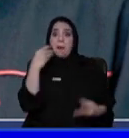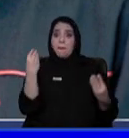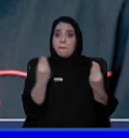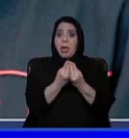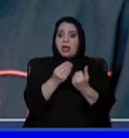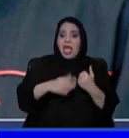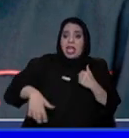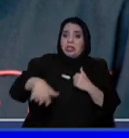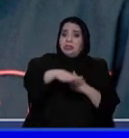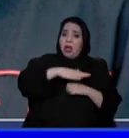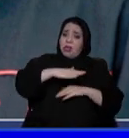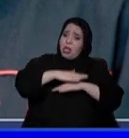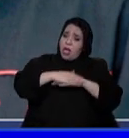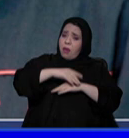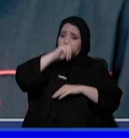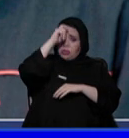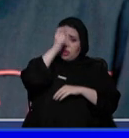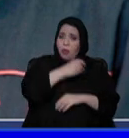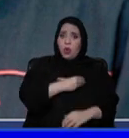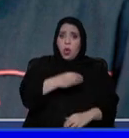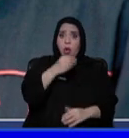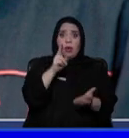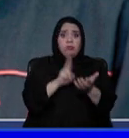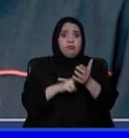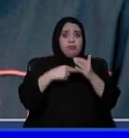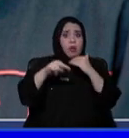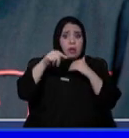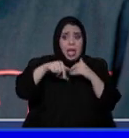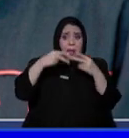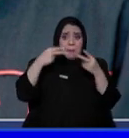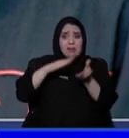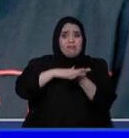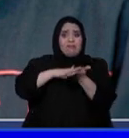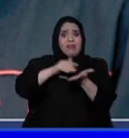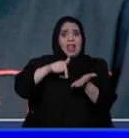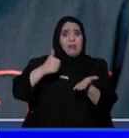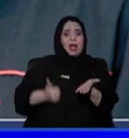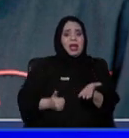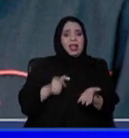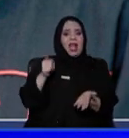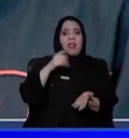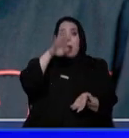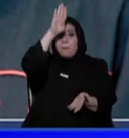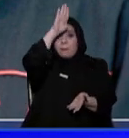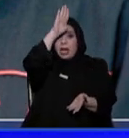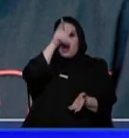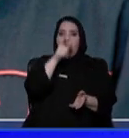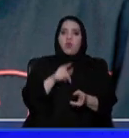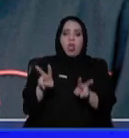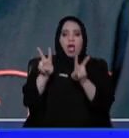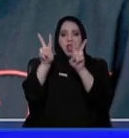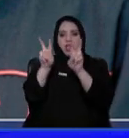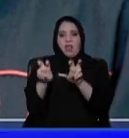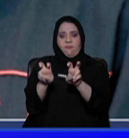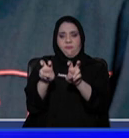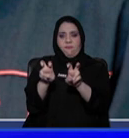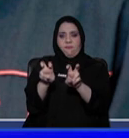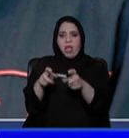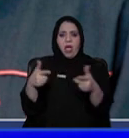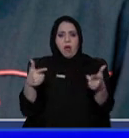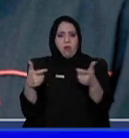جيرانها، وهذه رسالة من البحرين من جلالة الملك لوقف العنف